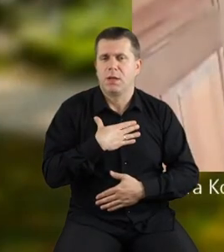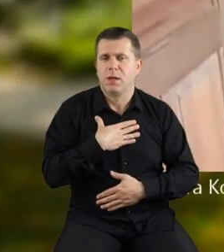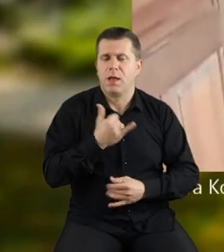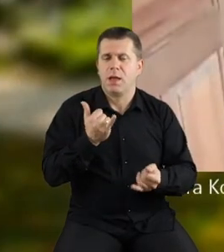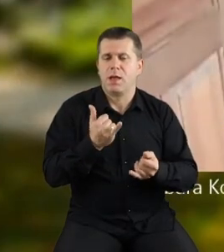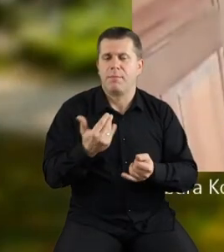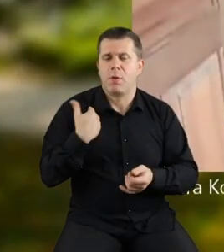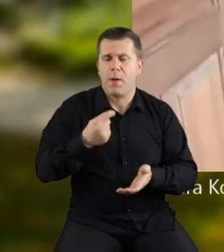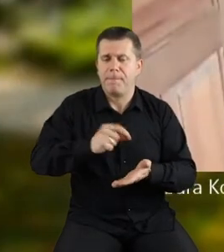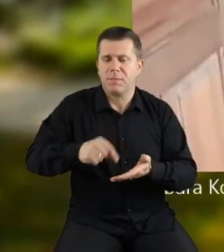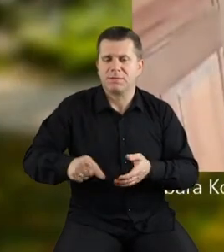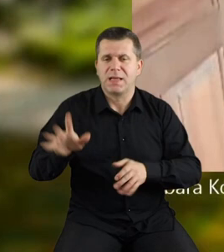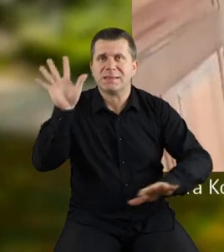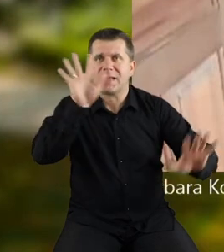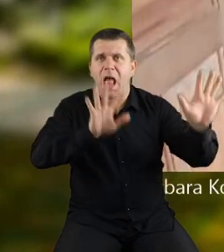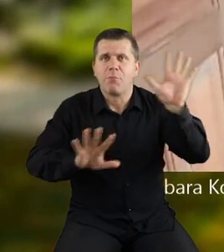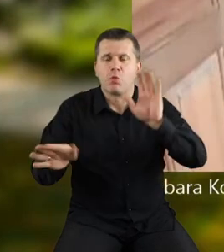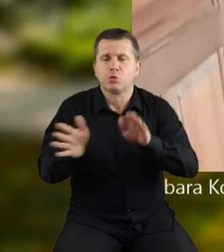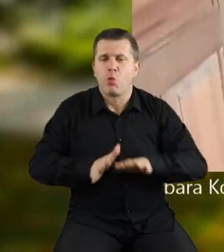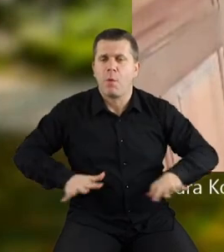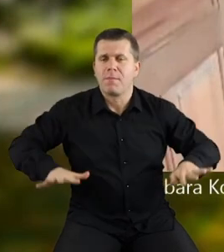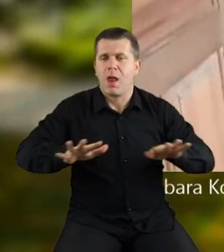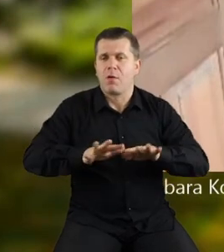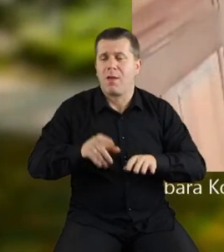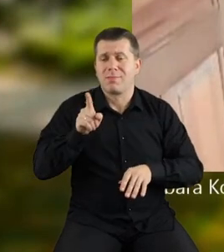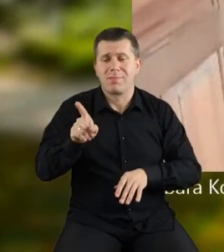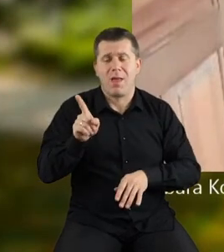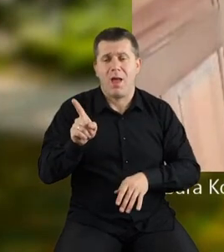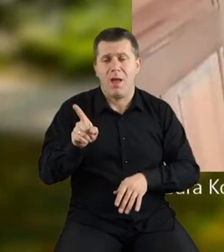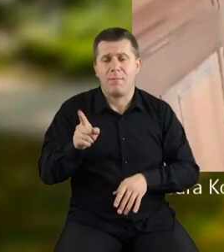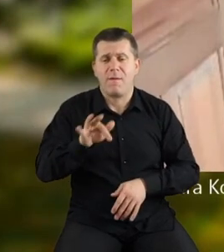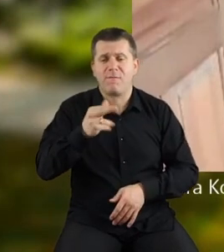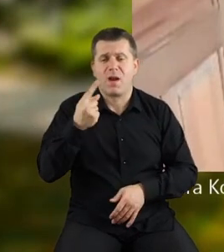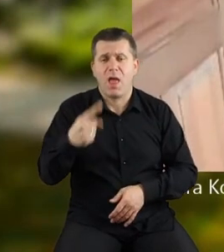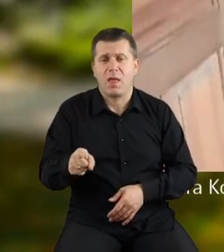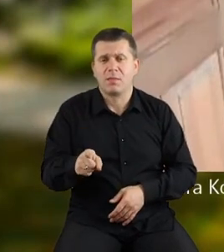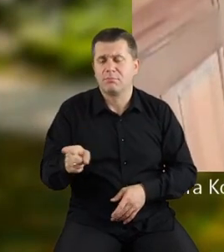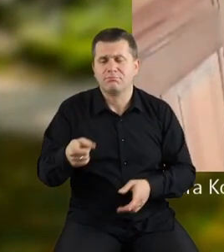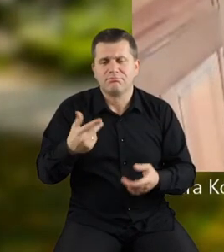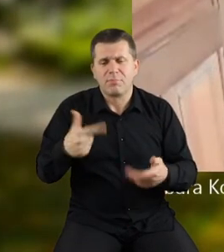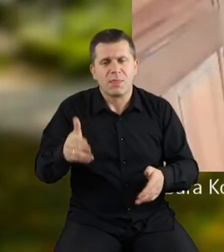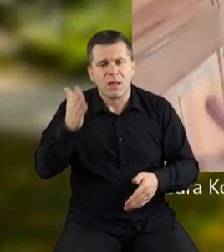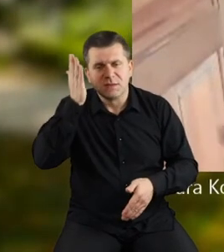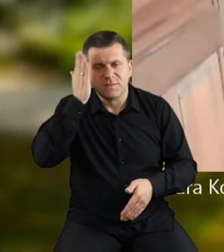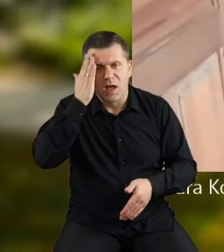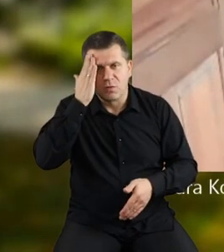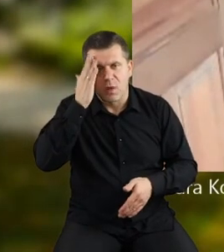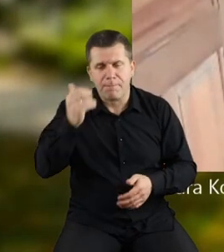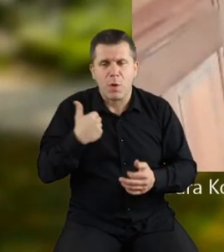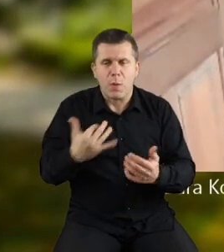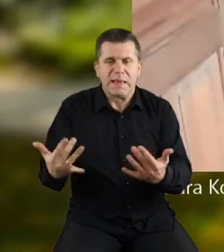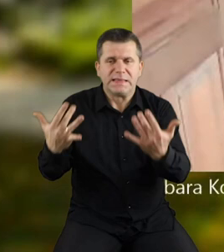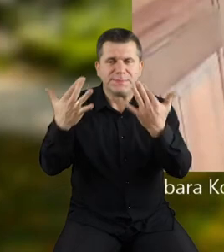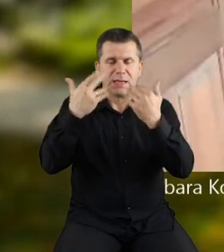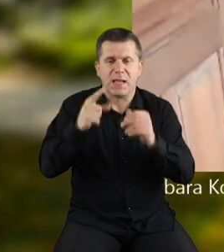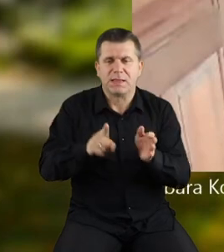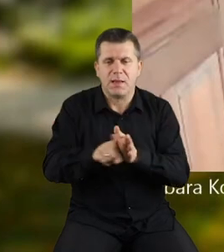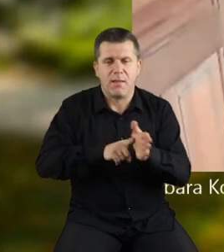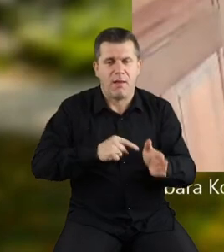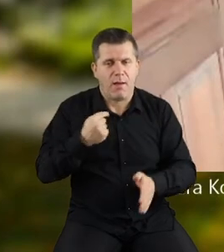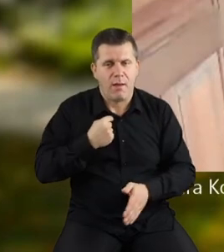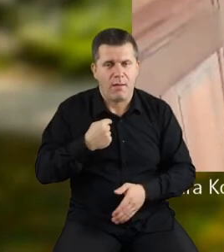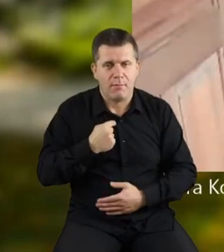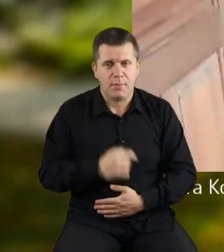kiedy pisałam Zachmurzenie umiarkowane, więc tamten Fred mógł nieświadomie być inspiracją dla